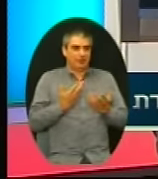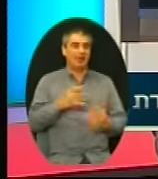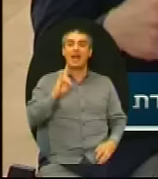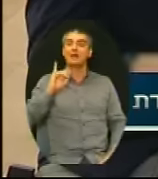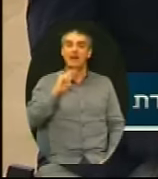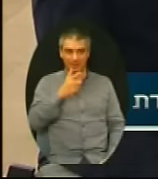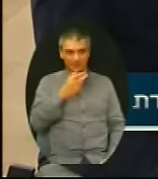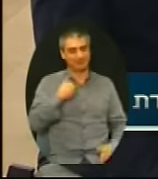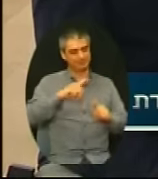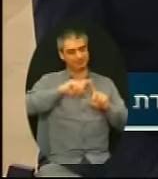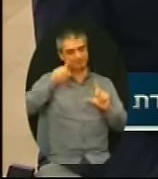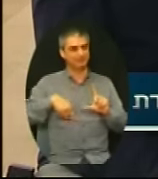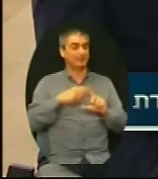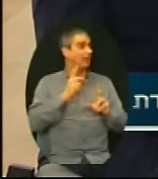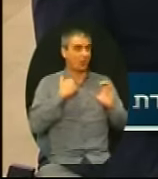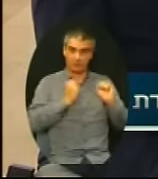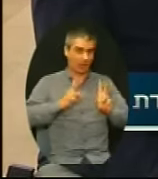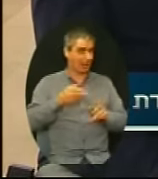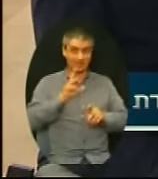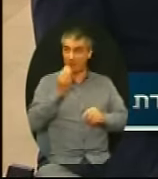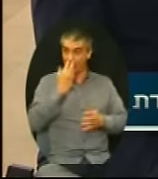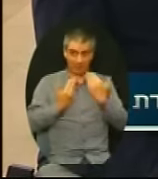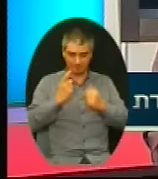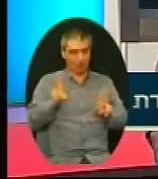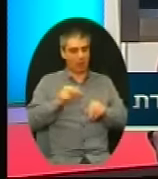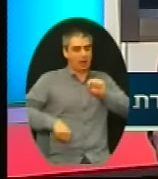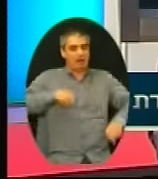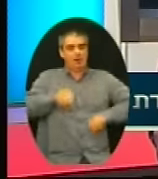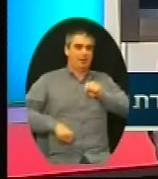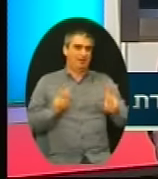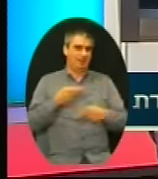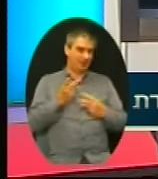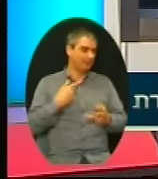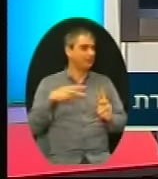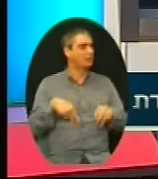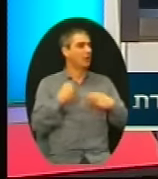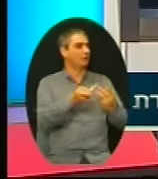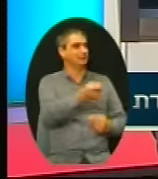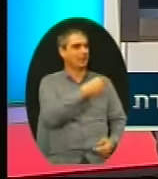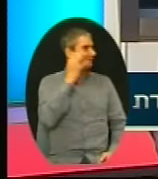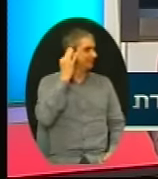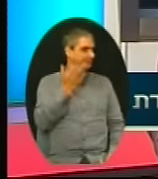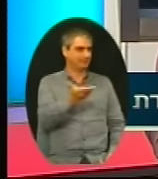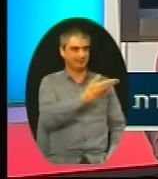ילין. הנה, סגרנו מעגל מתחילת השידור. אני לא תוכל לעשות ספינינג. תודה רבה גם לך, צחי, ואני חוזרת אליכן